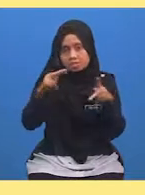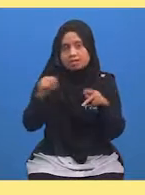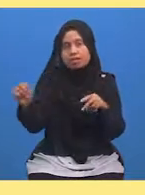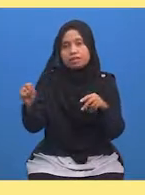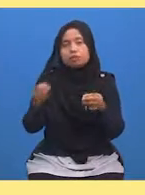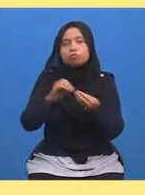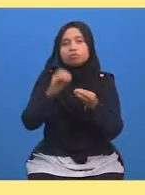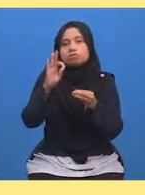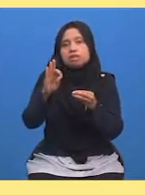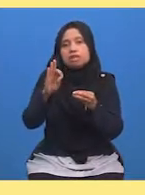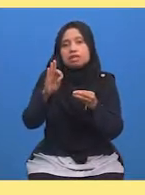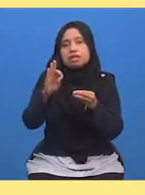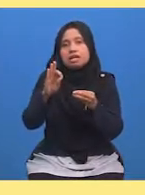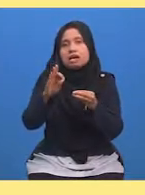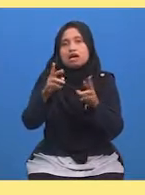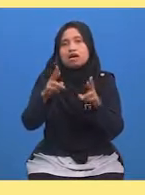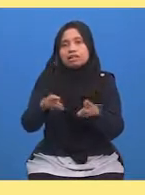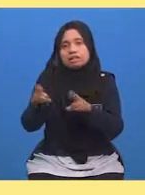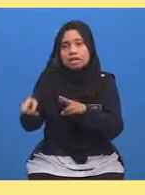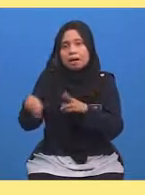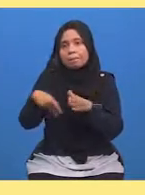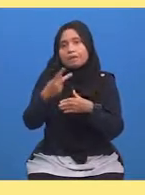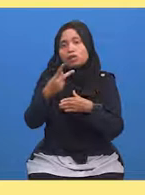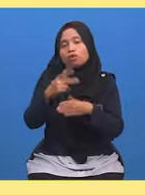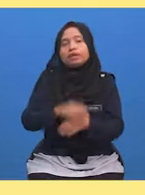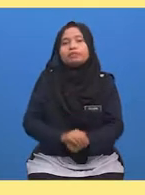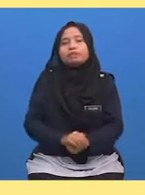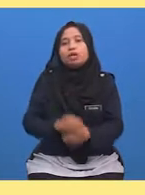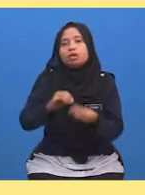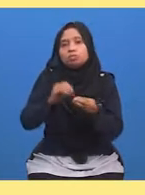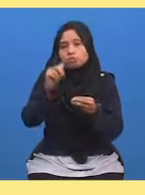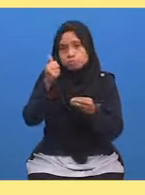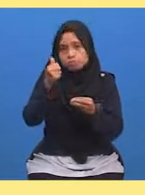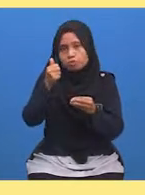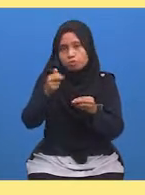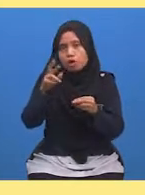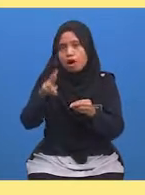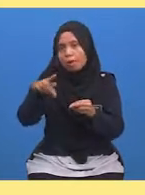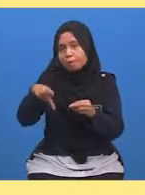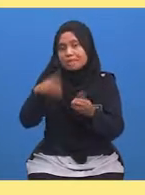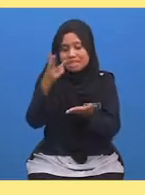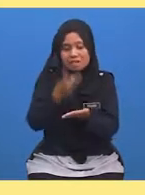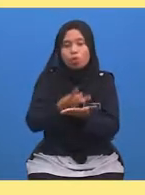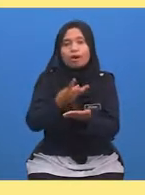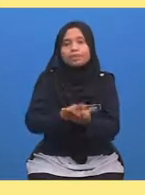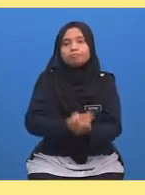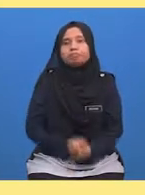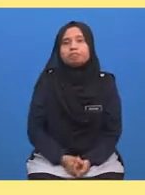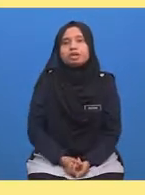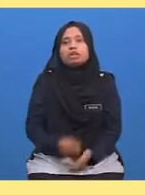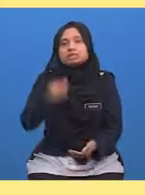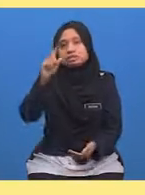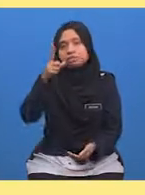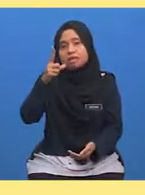kesembilan, rancangan pengeluaran atau operasi. Yang kesepuluh, rancangan keuangan. Yang